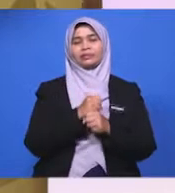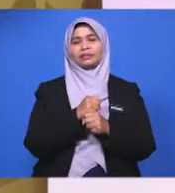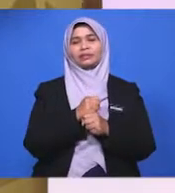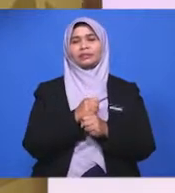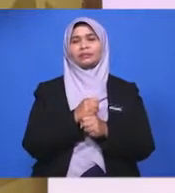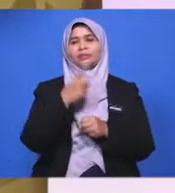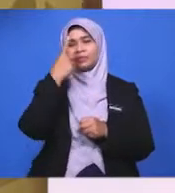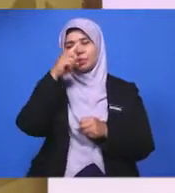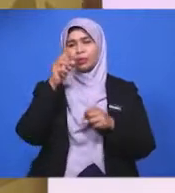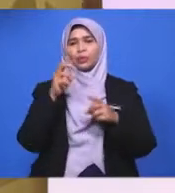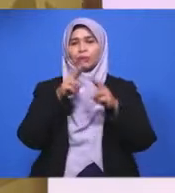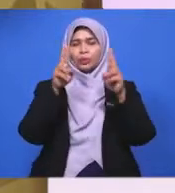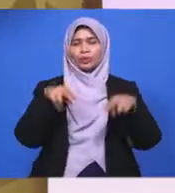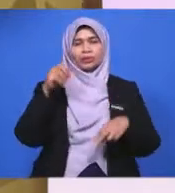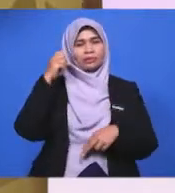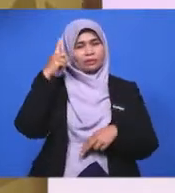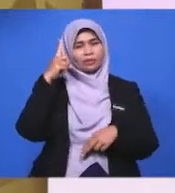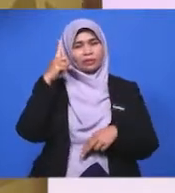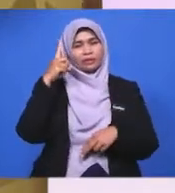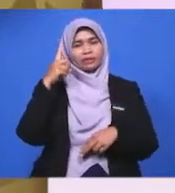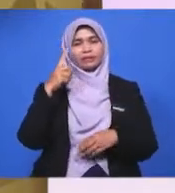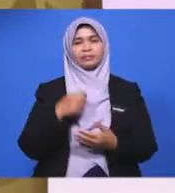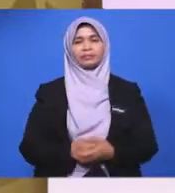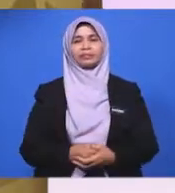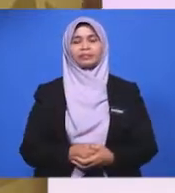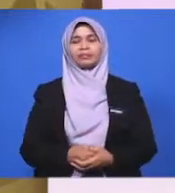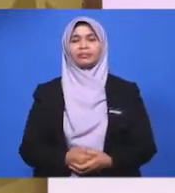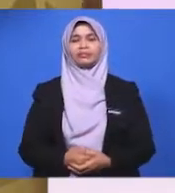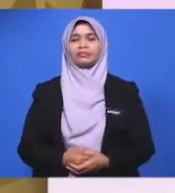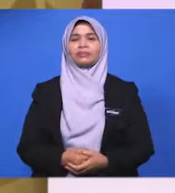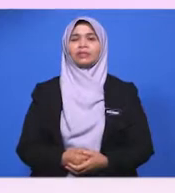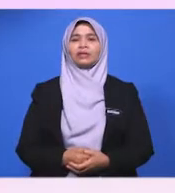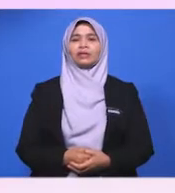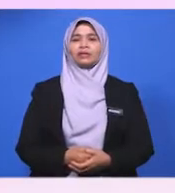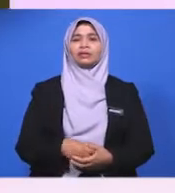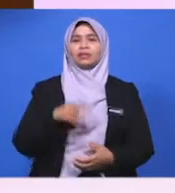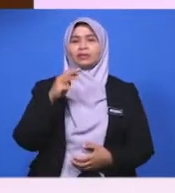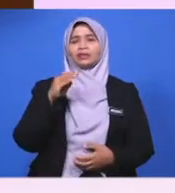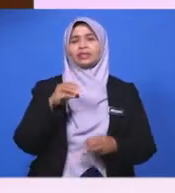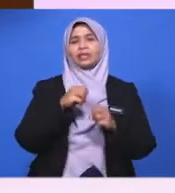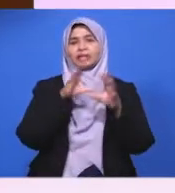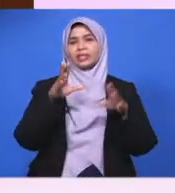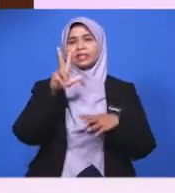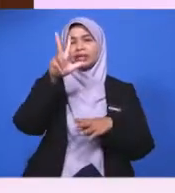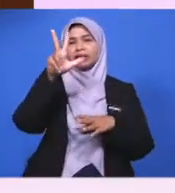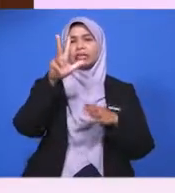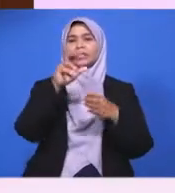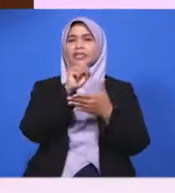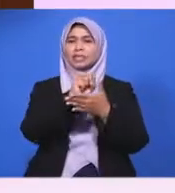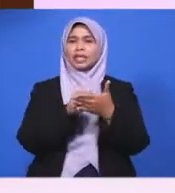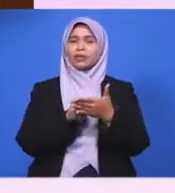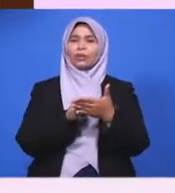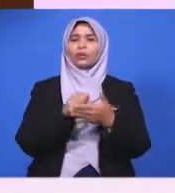untuk menguji kefahaman kamu setakat ini. Murid-murid sila nyatakan 3